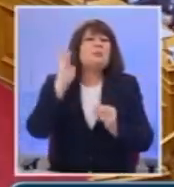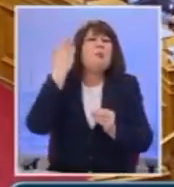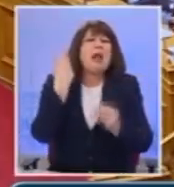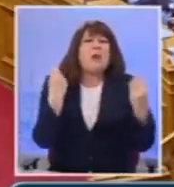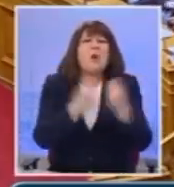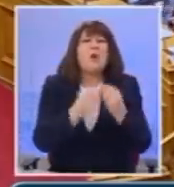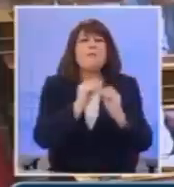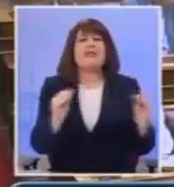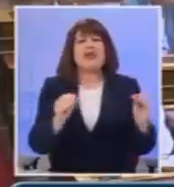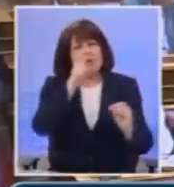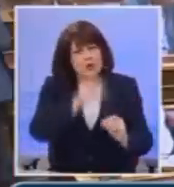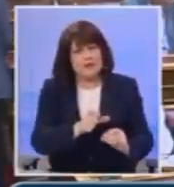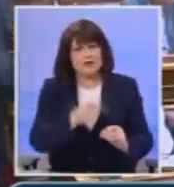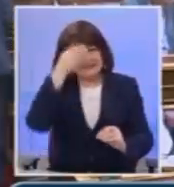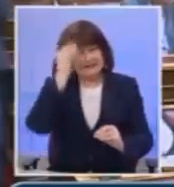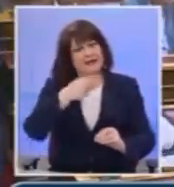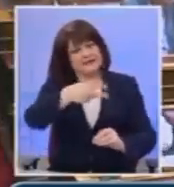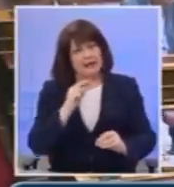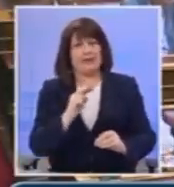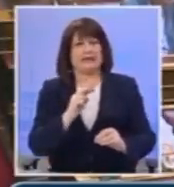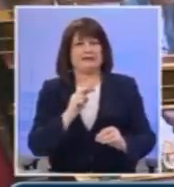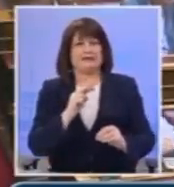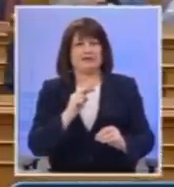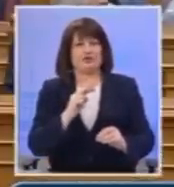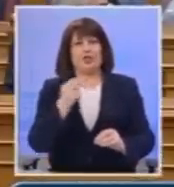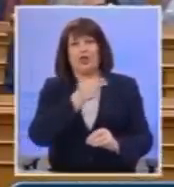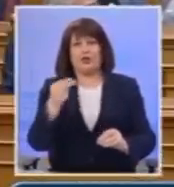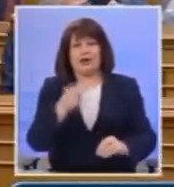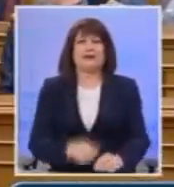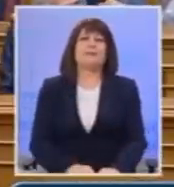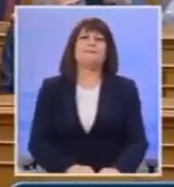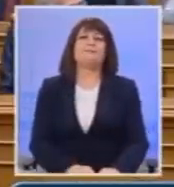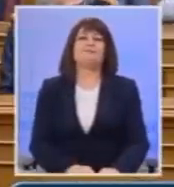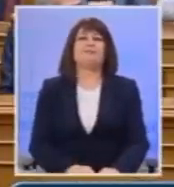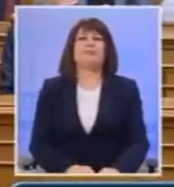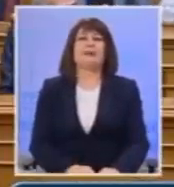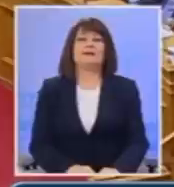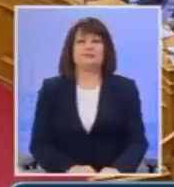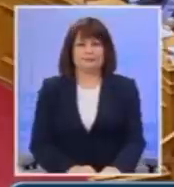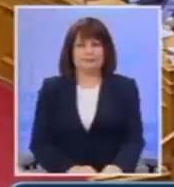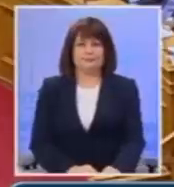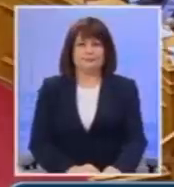Θα απαντήσει ο Πρωθυπουργός κύριος Αλέξιος Τσίπρας. Κύριε Πρόεδρε του Ποταμιού, έχετε το λόγο.